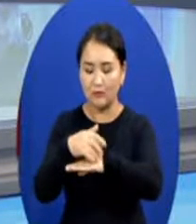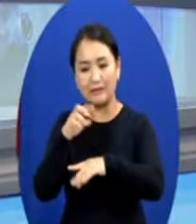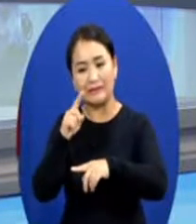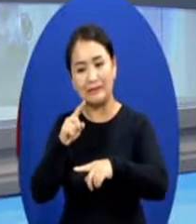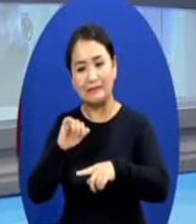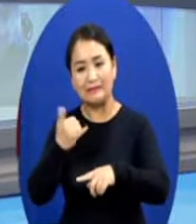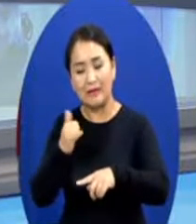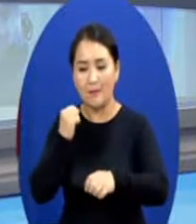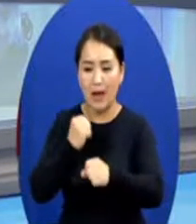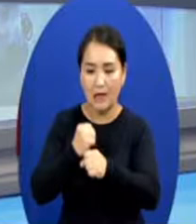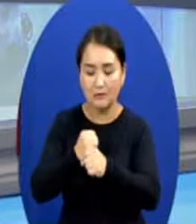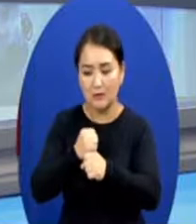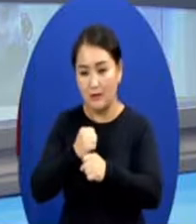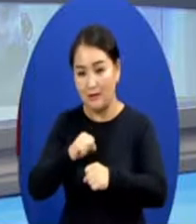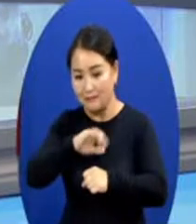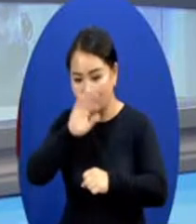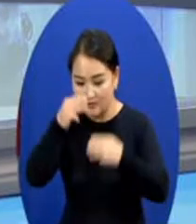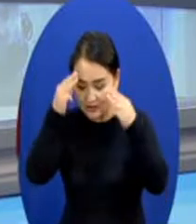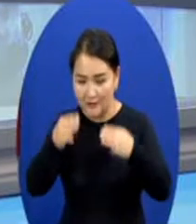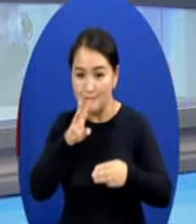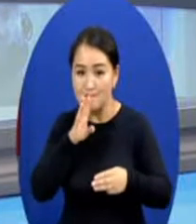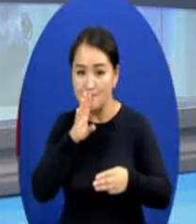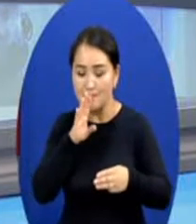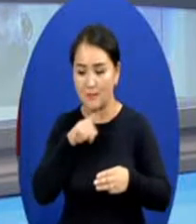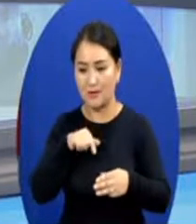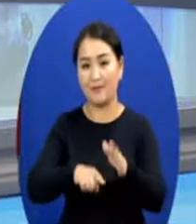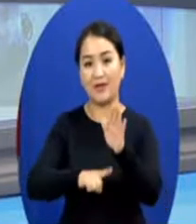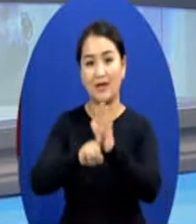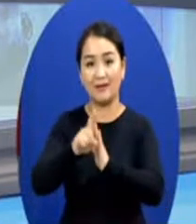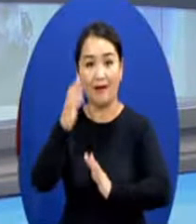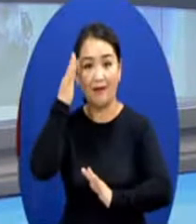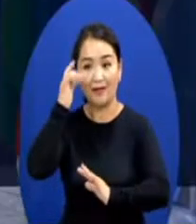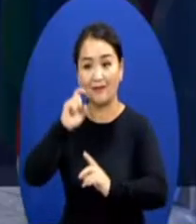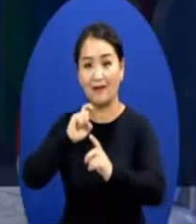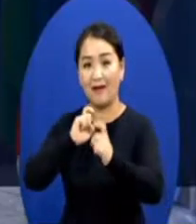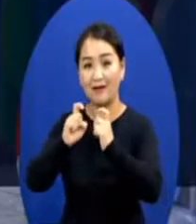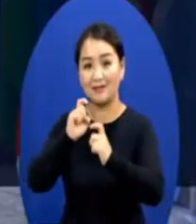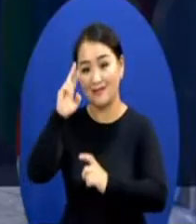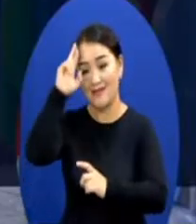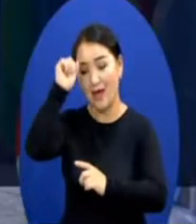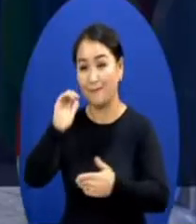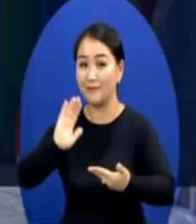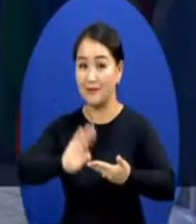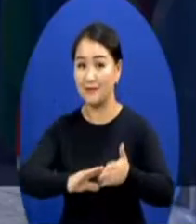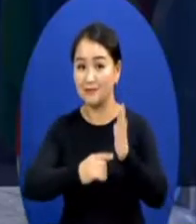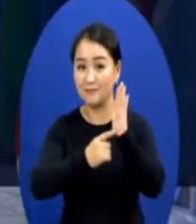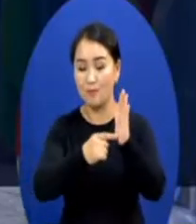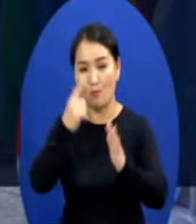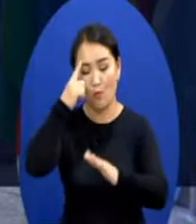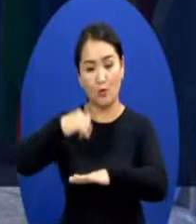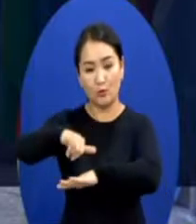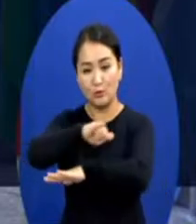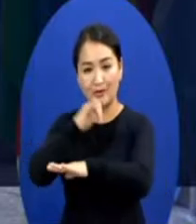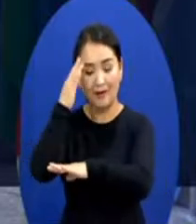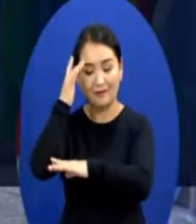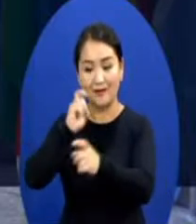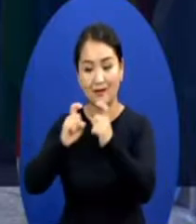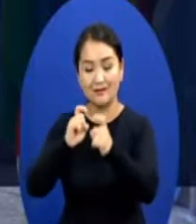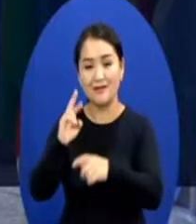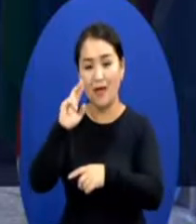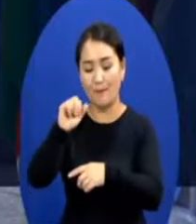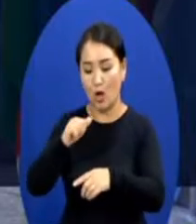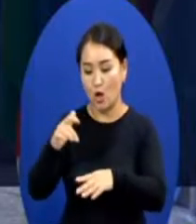дээр нь шийдвэрлэхээр төлөвлөсний дагуу эхлээд гадаад харилцааны яамаар өнөөдөр зочиллоо. За Монгол улсын гадаад харилцааны яам төв